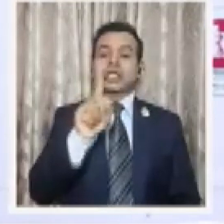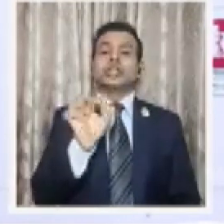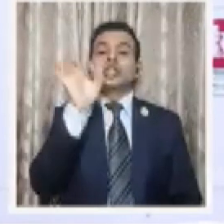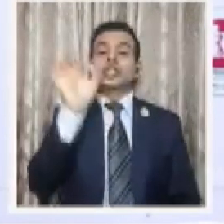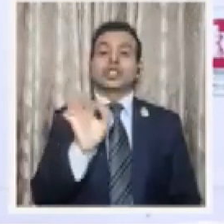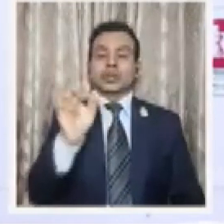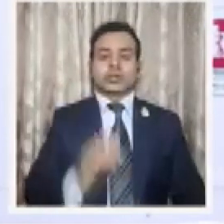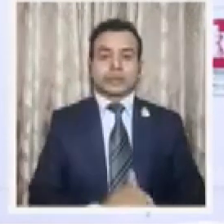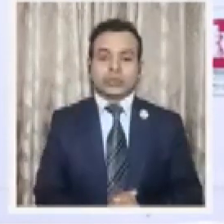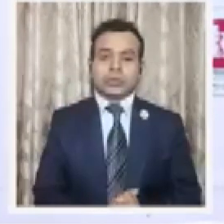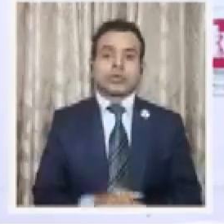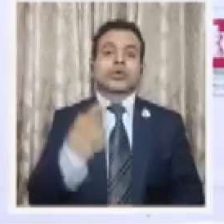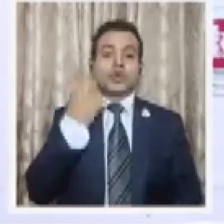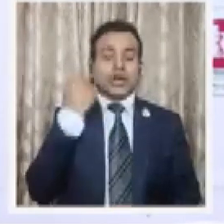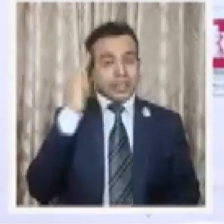1.31%।